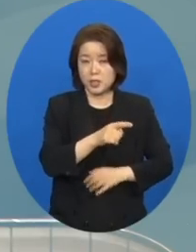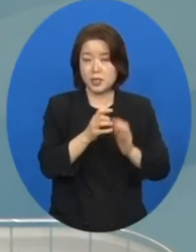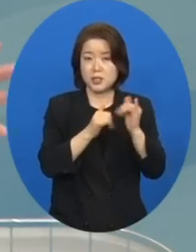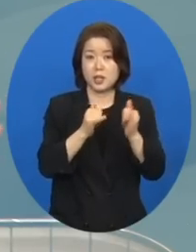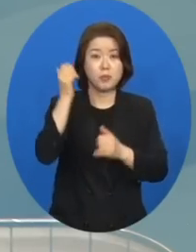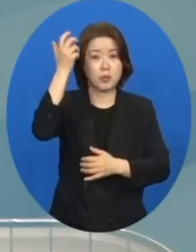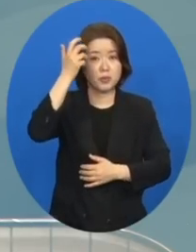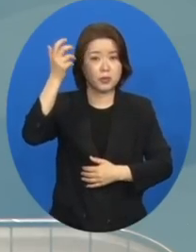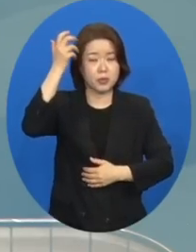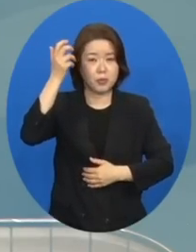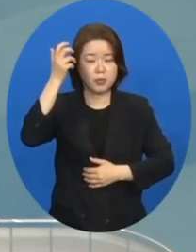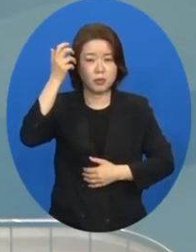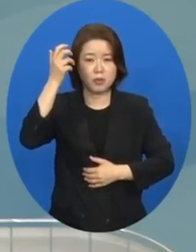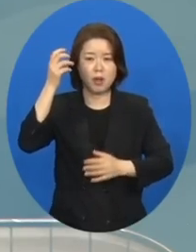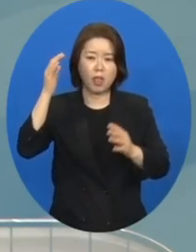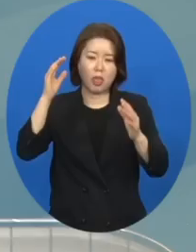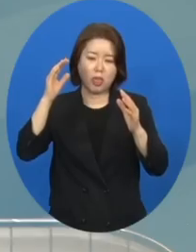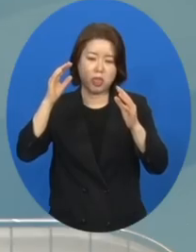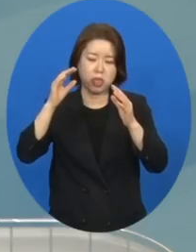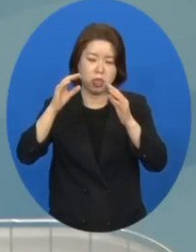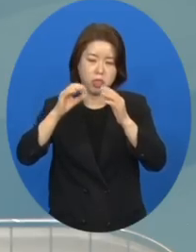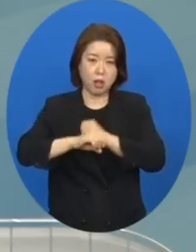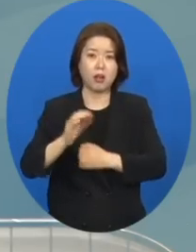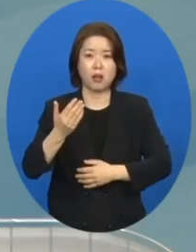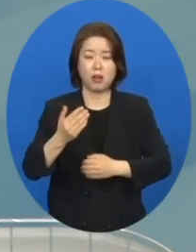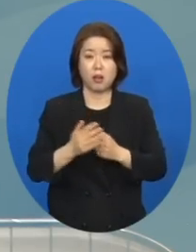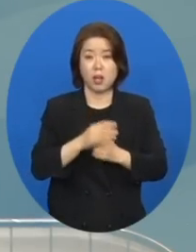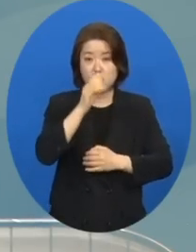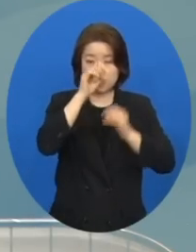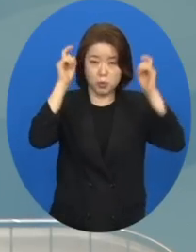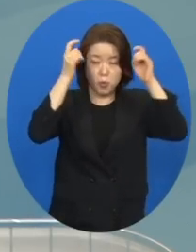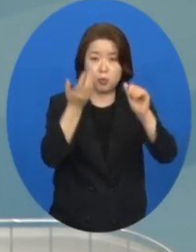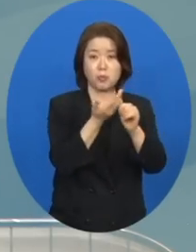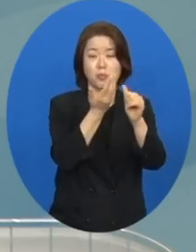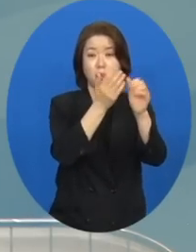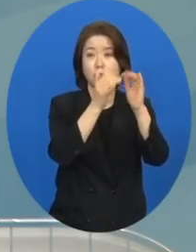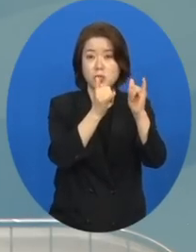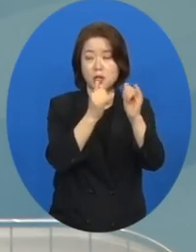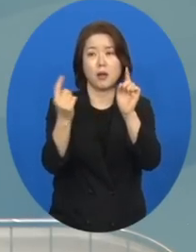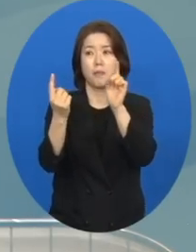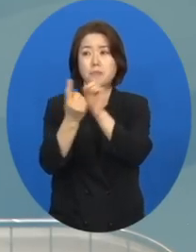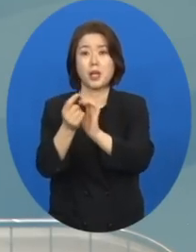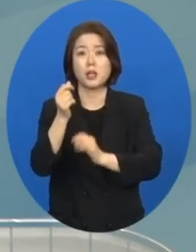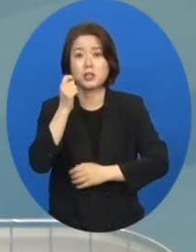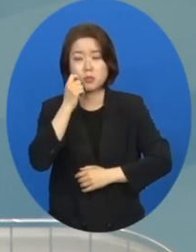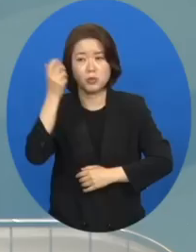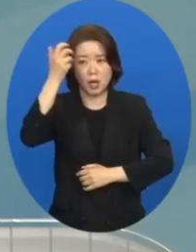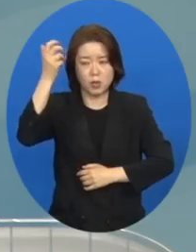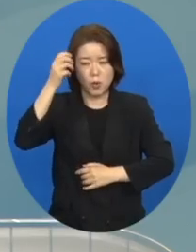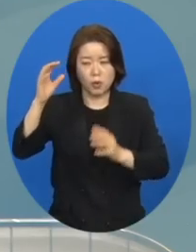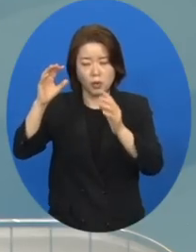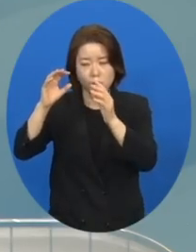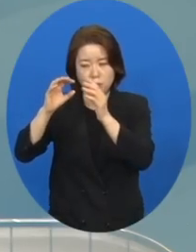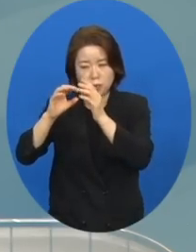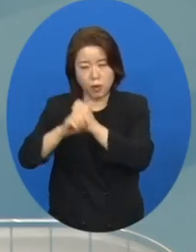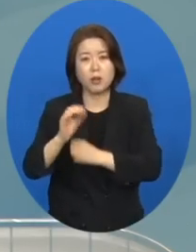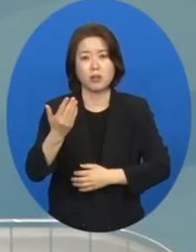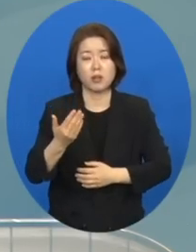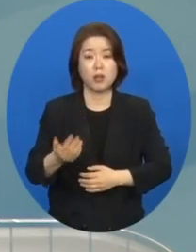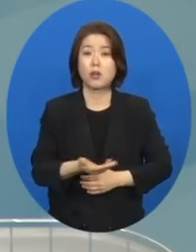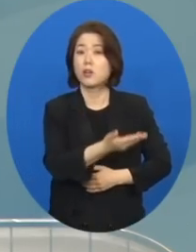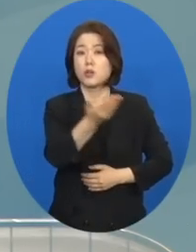점점 피폐해져 갑니다 전남 목자를 만나지 못한 상황에서 죽어가게 되는 것이죠 여러분들의 영원에 상태는 지금 여러분